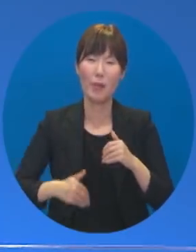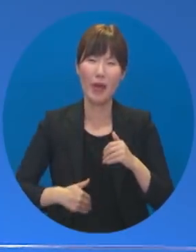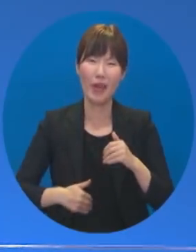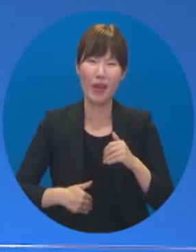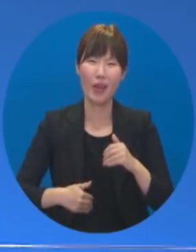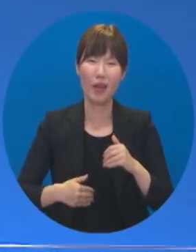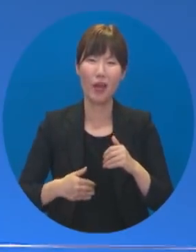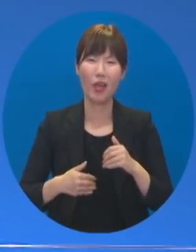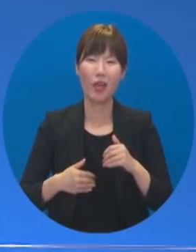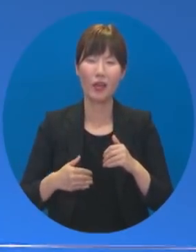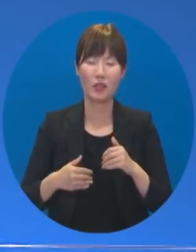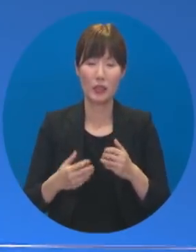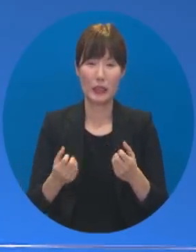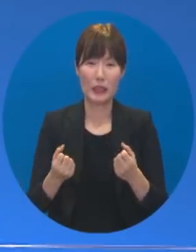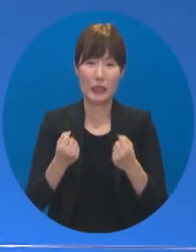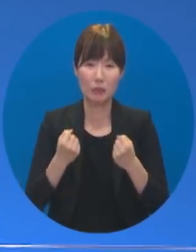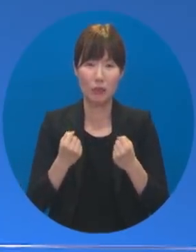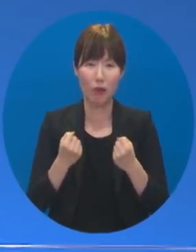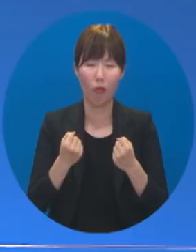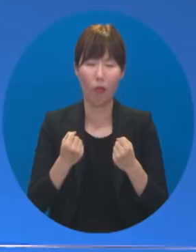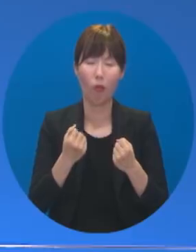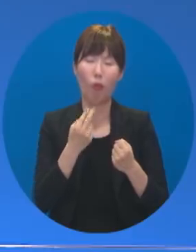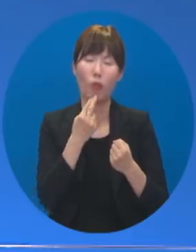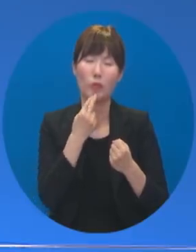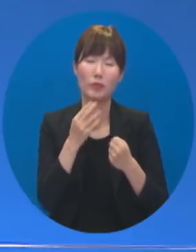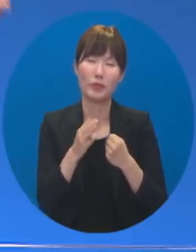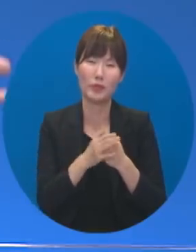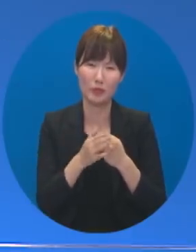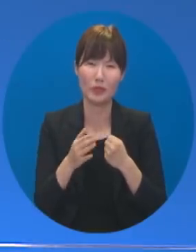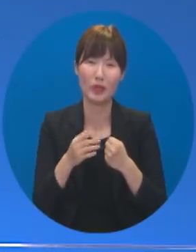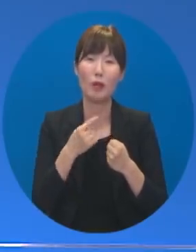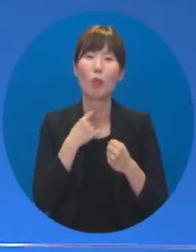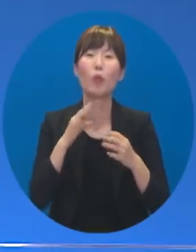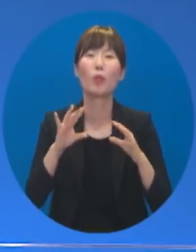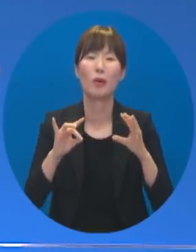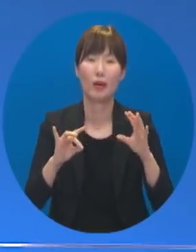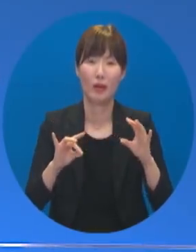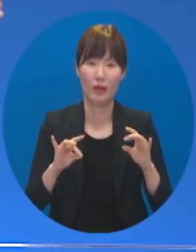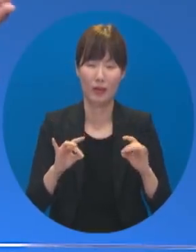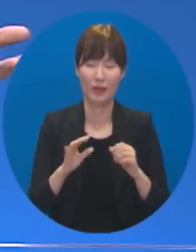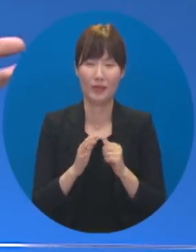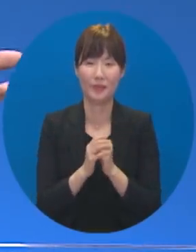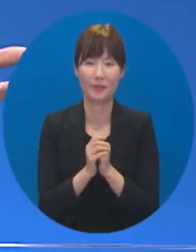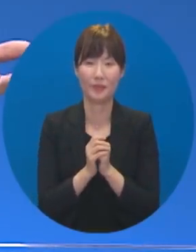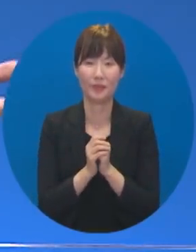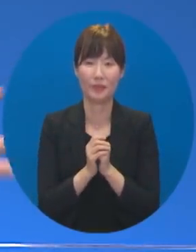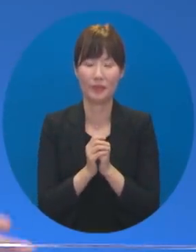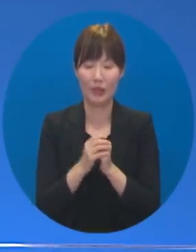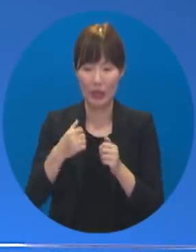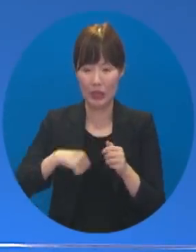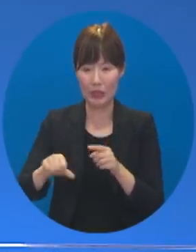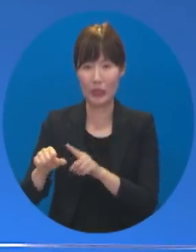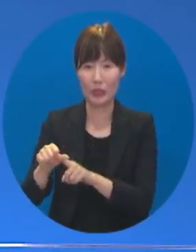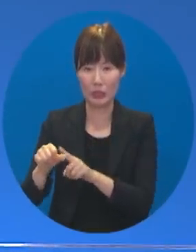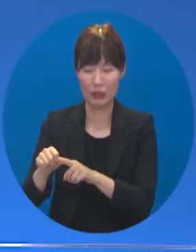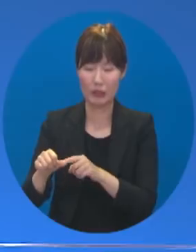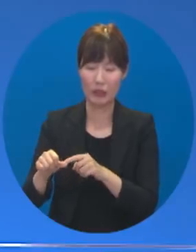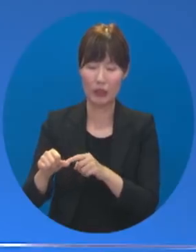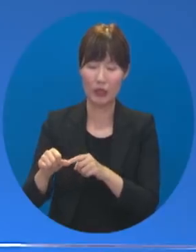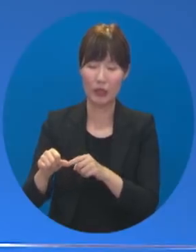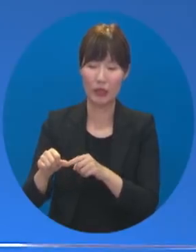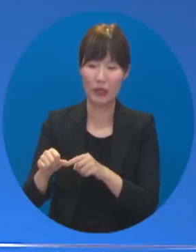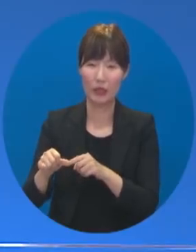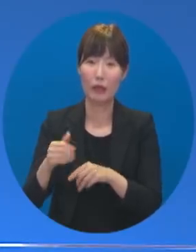그런데 제가 원기를 위해서 했잖아요. 그래서 원기한테 원기야 내가 목마르다 이렇게